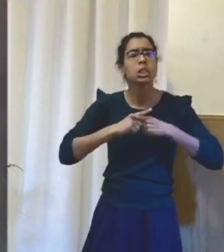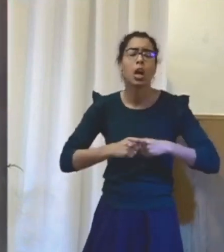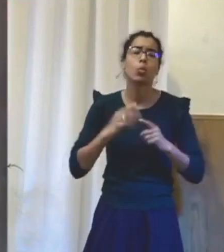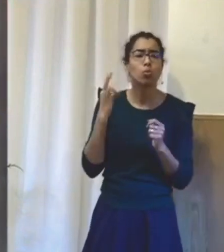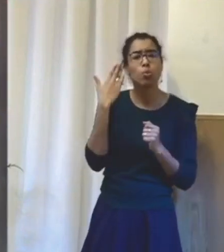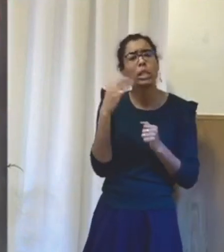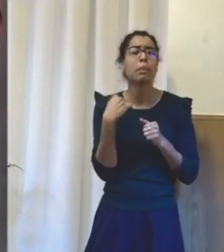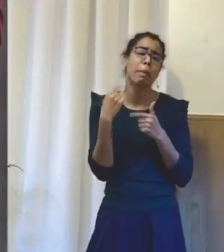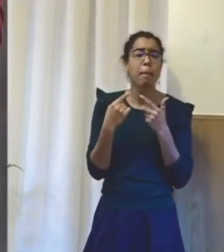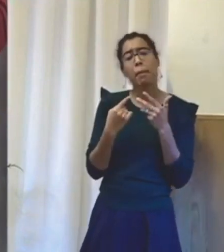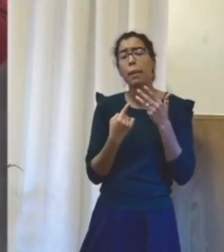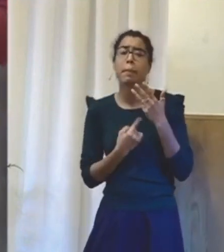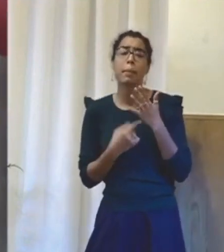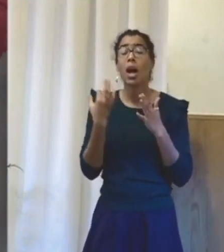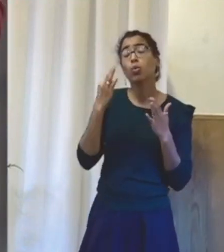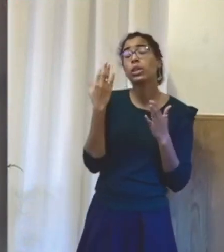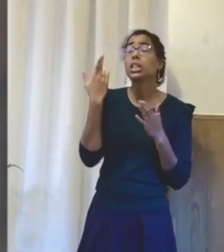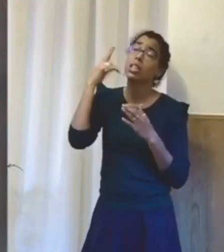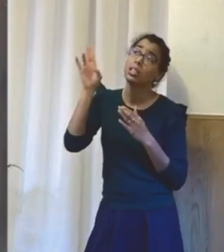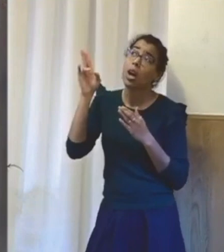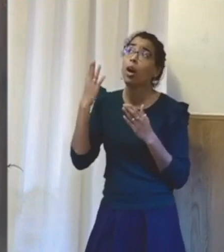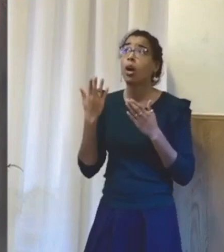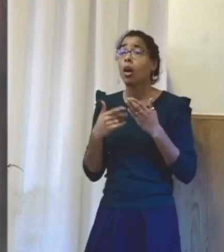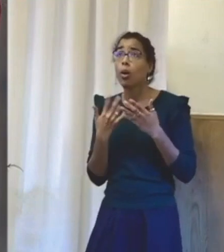plaider. À dire, oui, Seigneur,